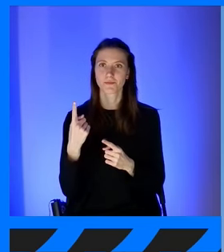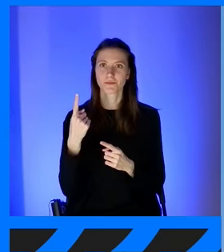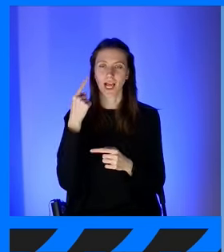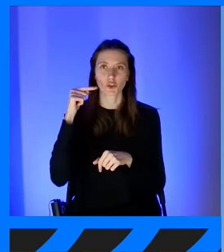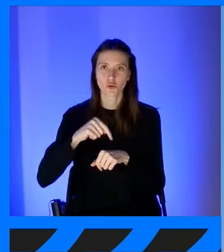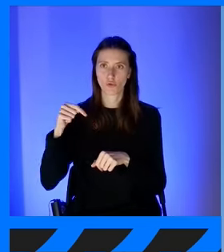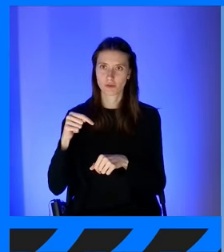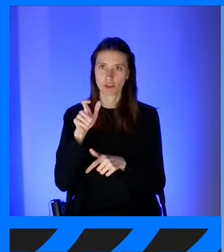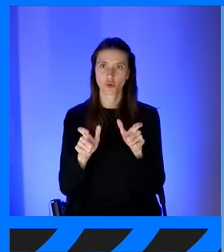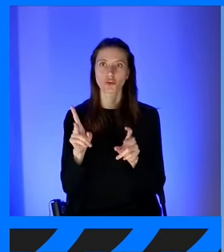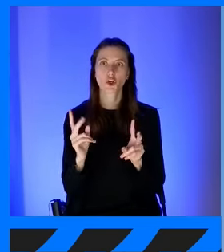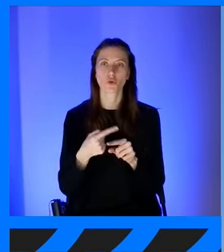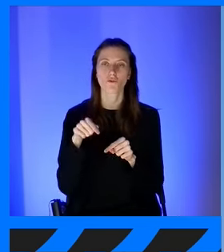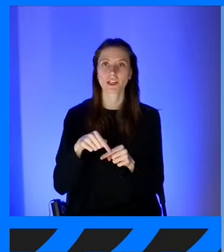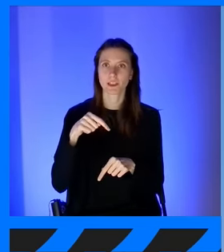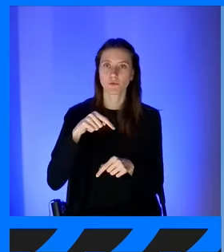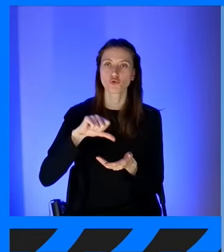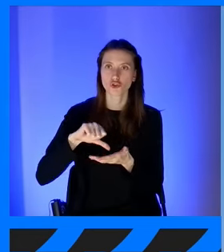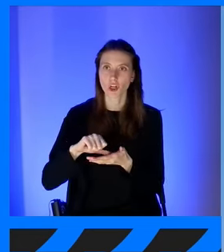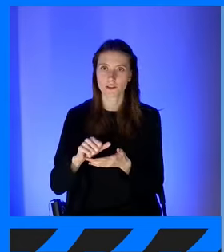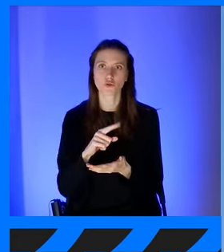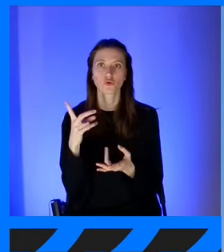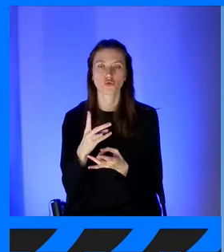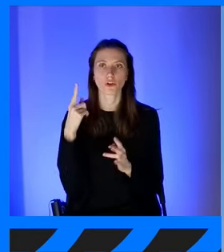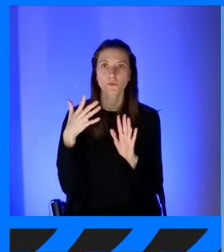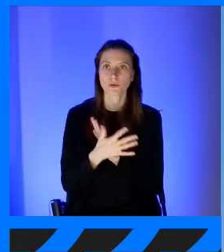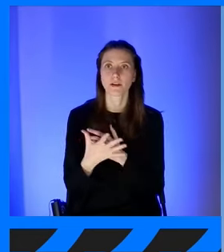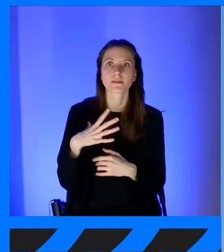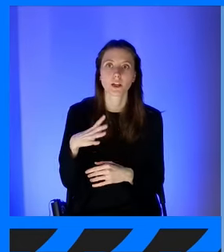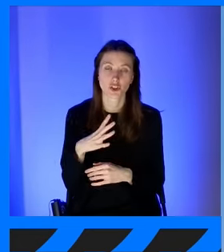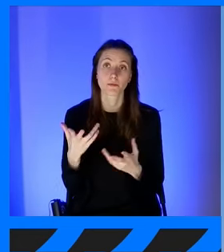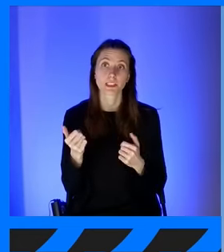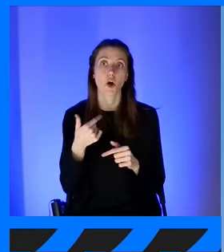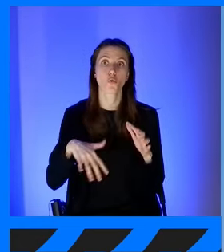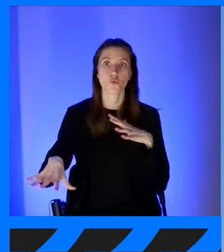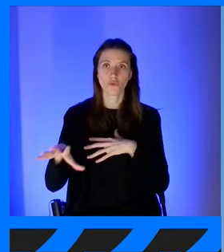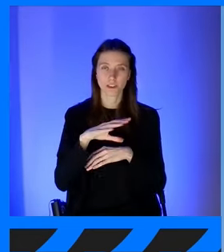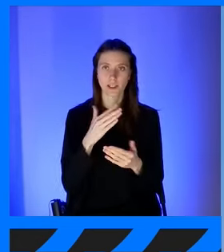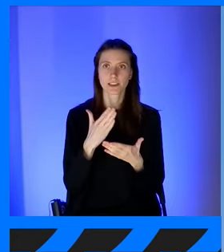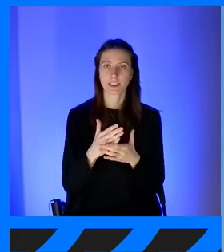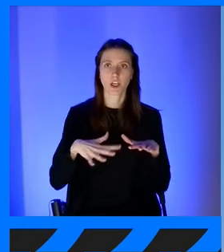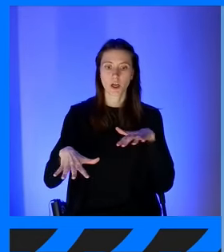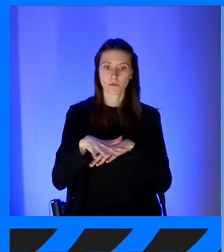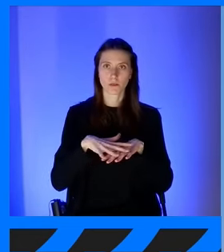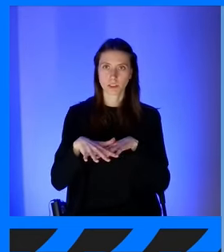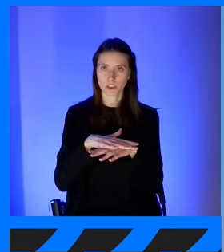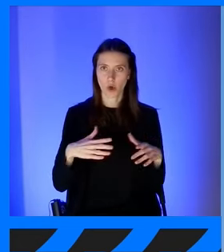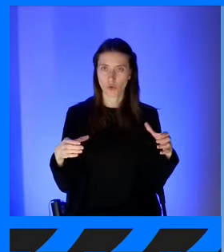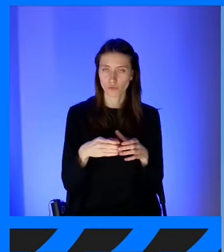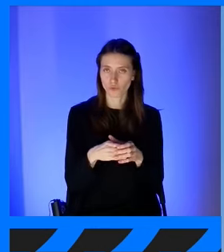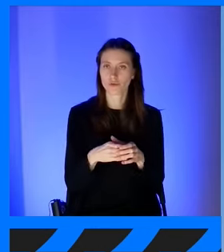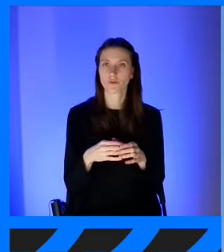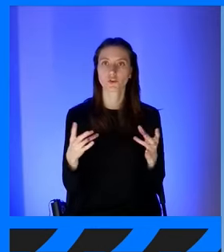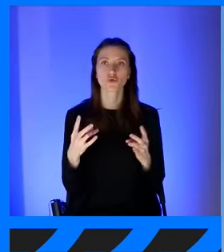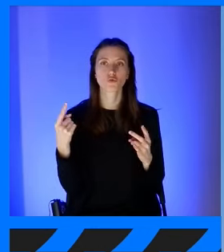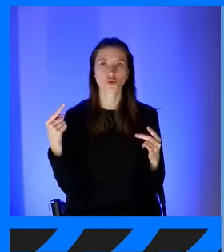зачем там не просто что Ну у всех есть какой-то коммьюнити Давайте создадим чтобы вот оно появилось а Надо чётко понимать